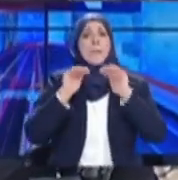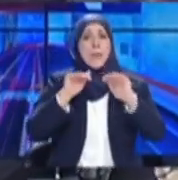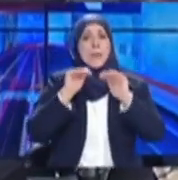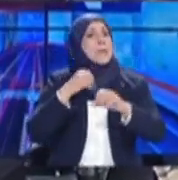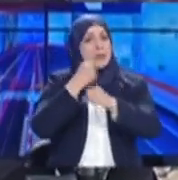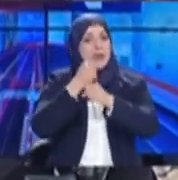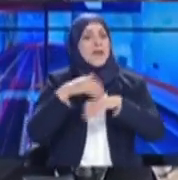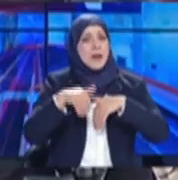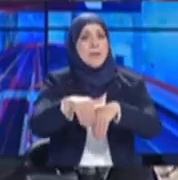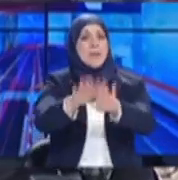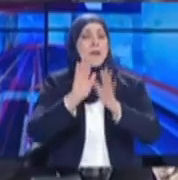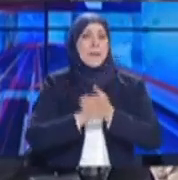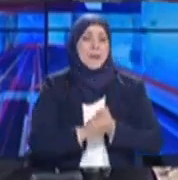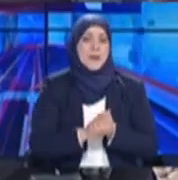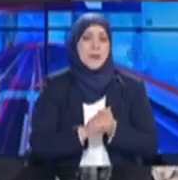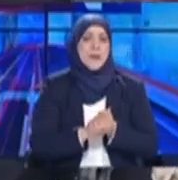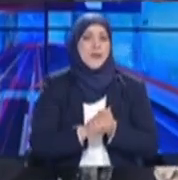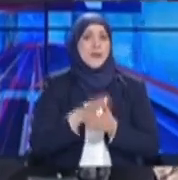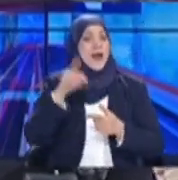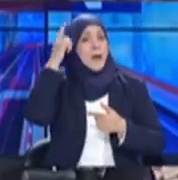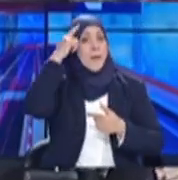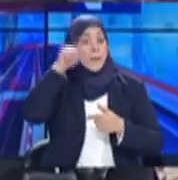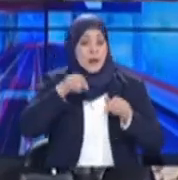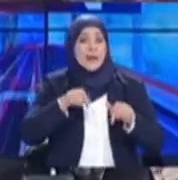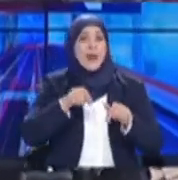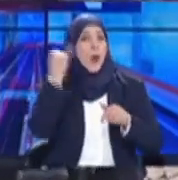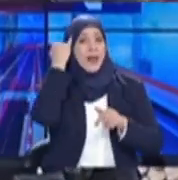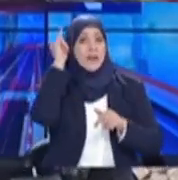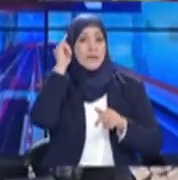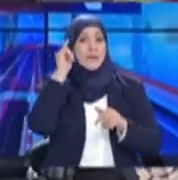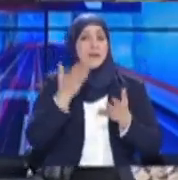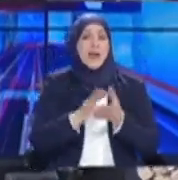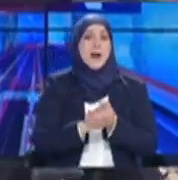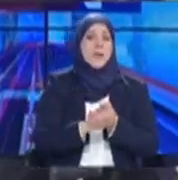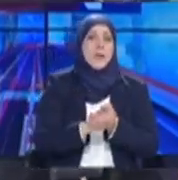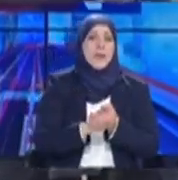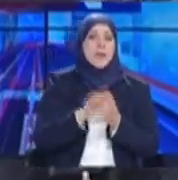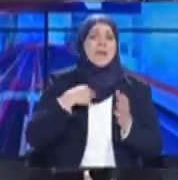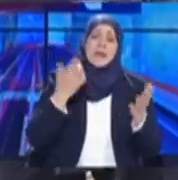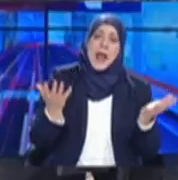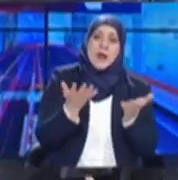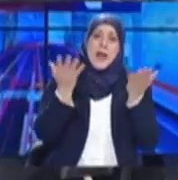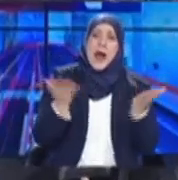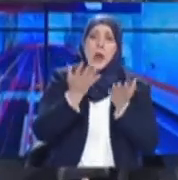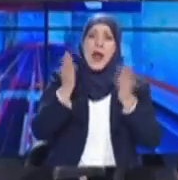القرار في العام المتهم بالنسبه العنصر التوالي اللي يعني انه نحاول امن المواطنين نحاول